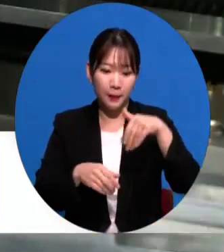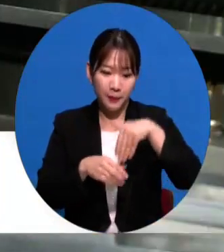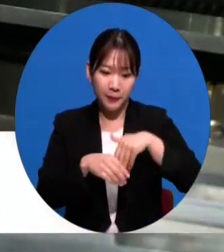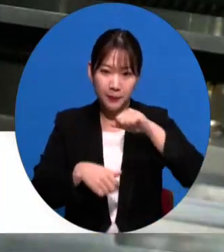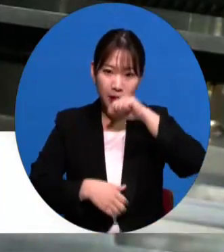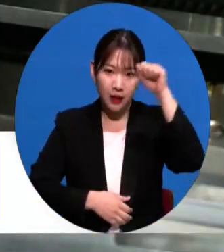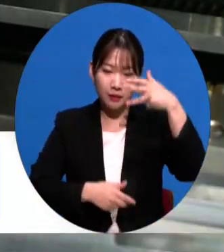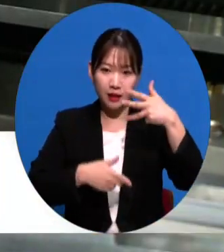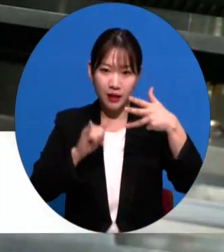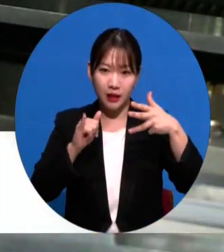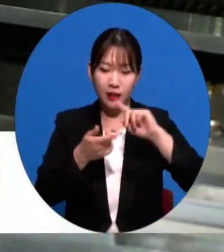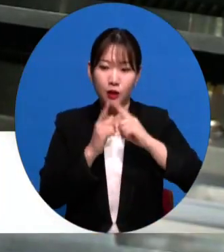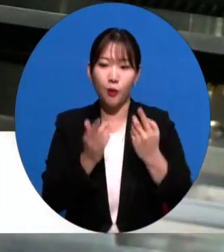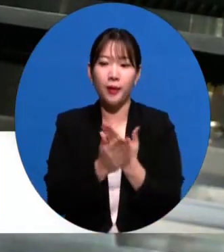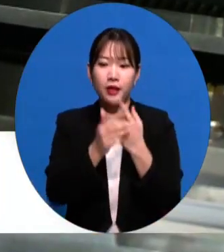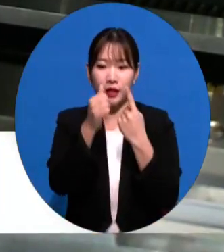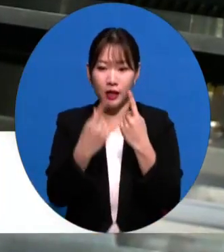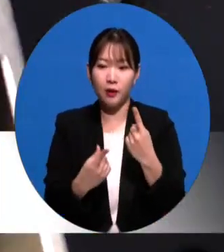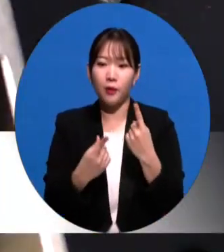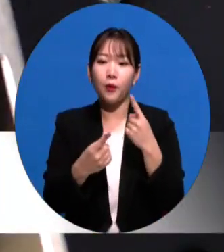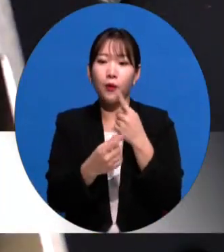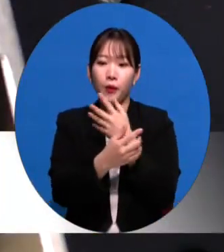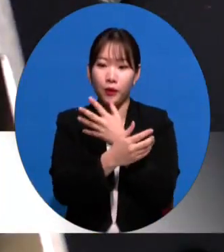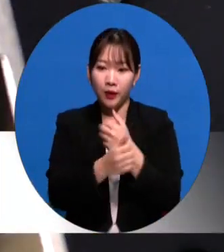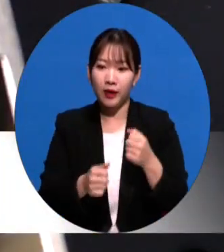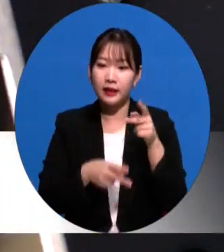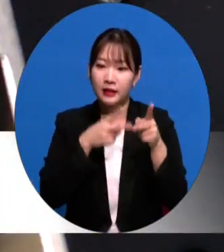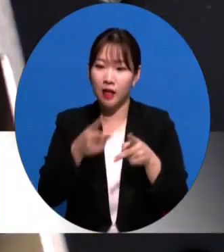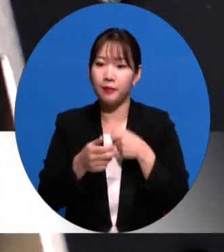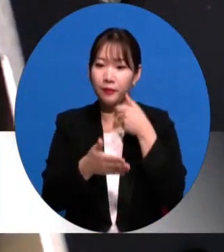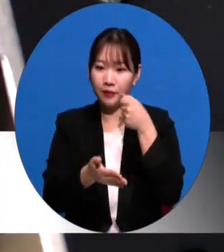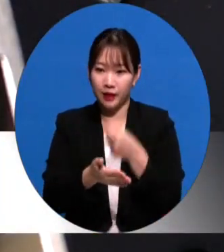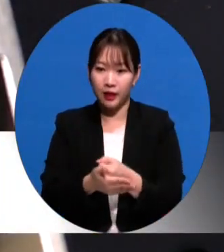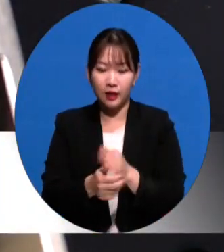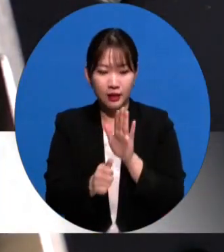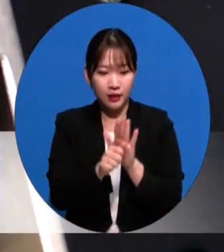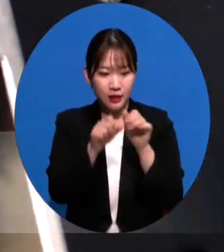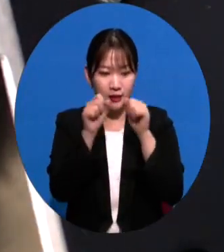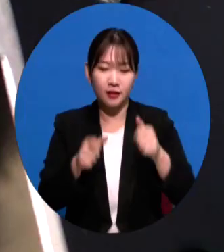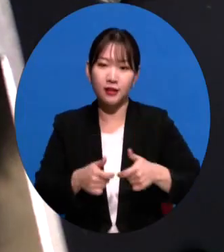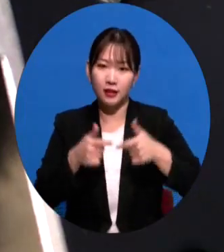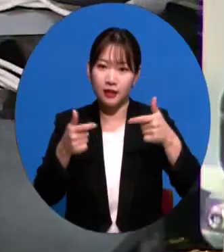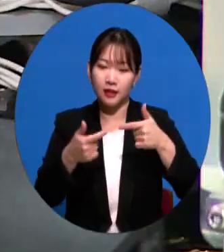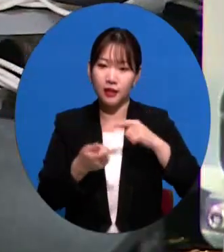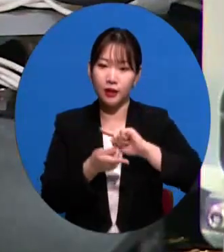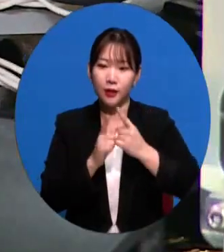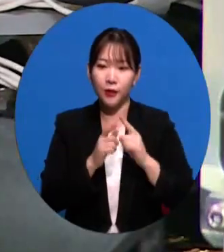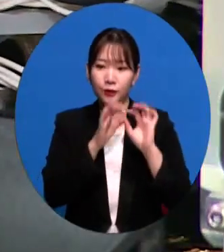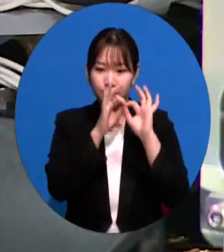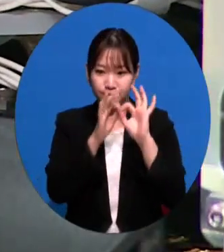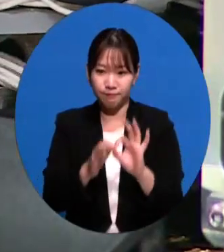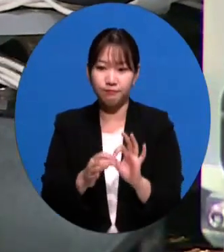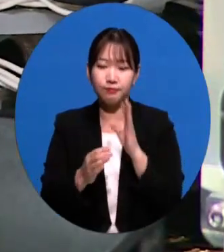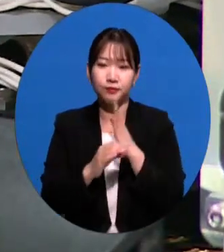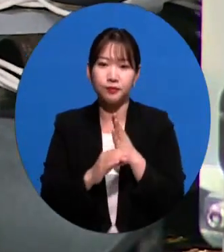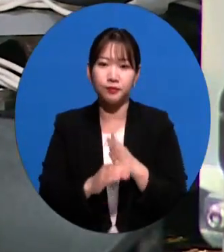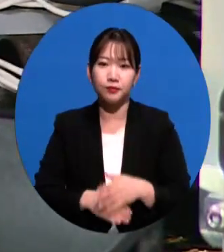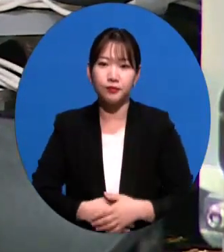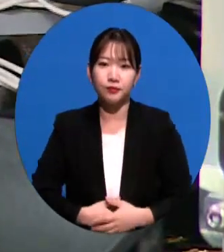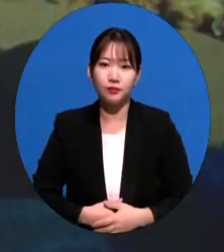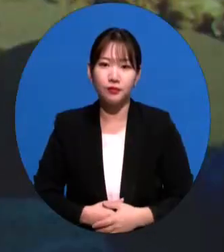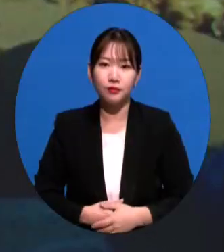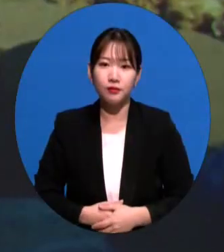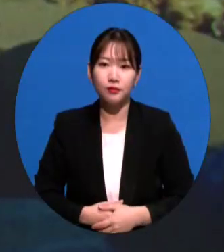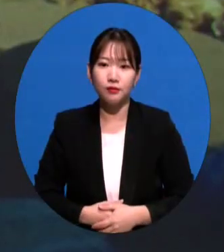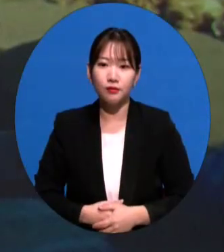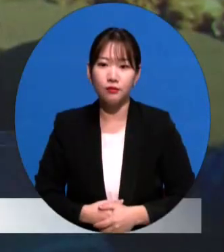8기 상생 1호 협약 사업으로 정하고 지원 체계를 구축하는 등 협력을 이어오고 있습니다.